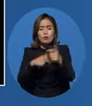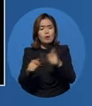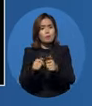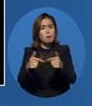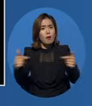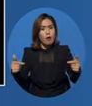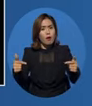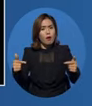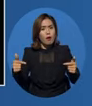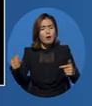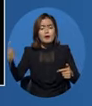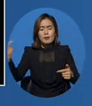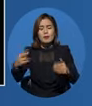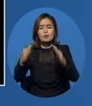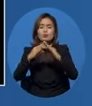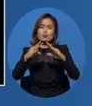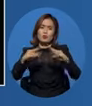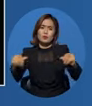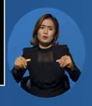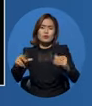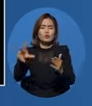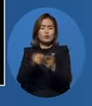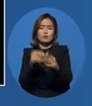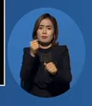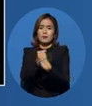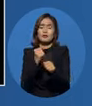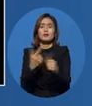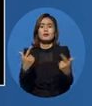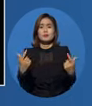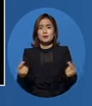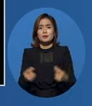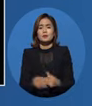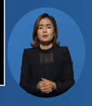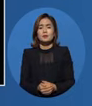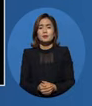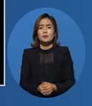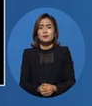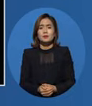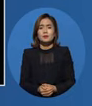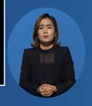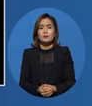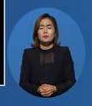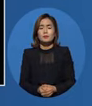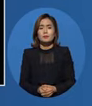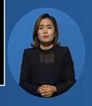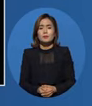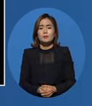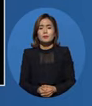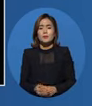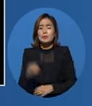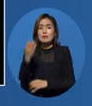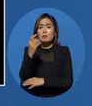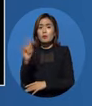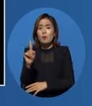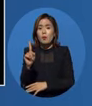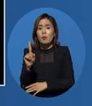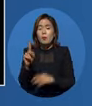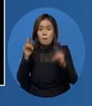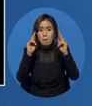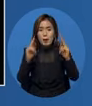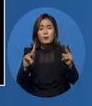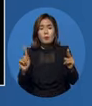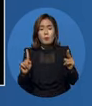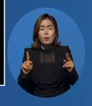다시 부동산 시장에 불을 지피는 거랑 같습니다 그런 우리 저희 제가 아무리 답변 부탁드립 기본적으로 가야될 방향